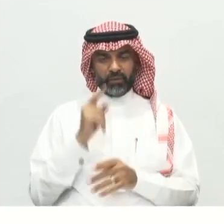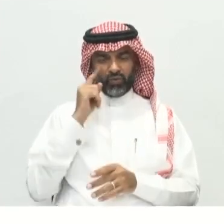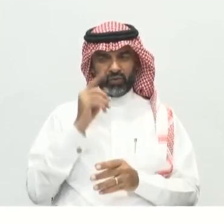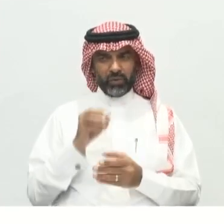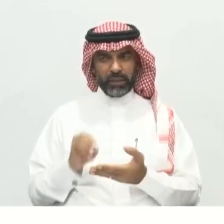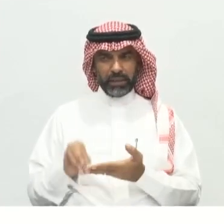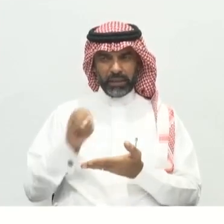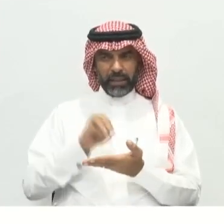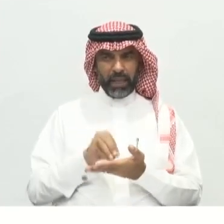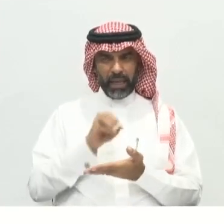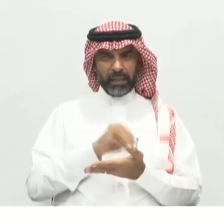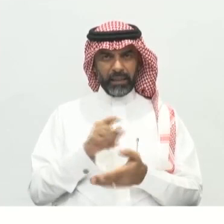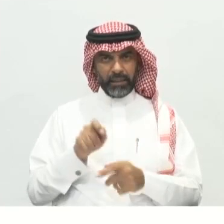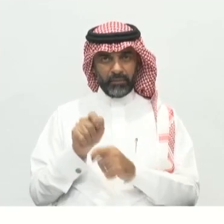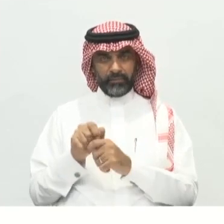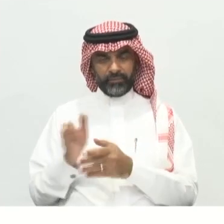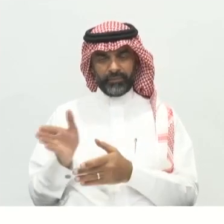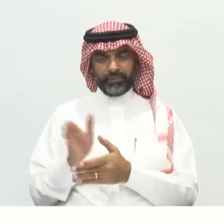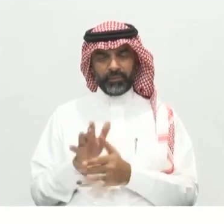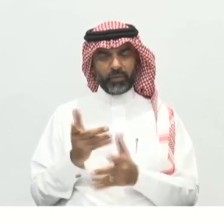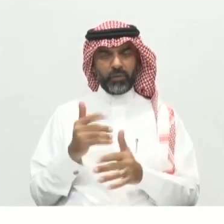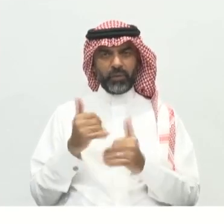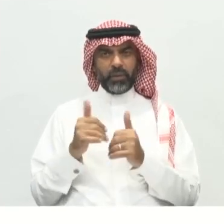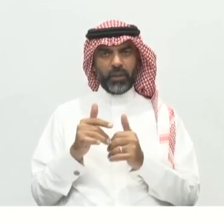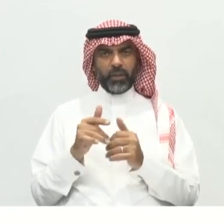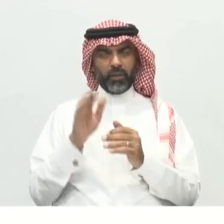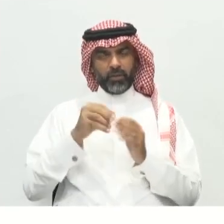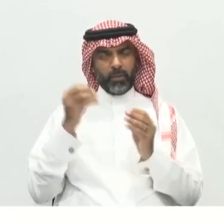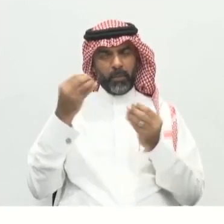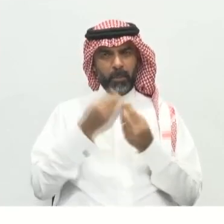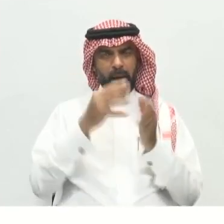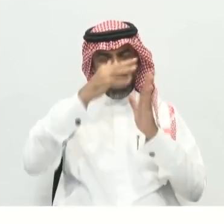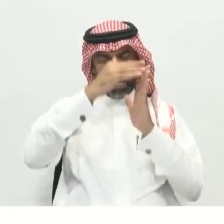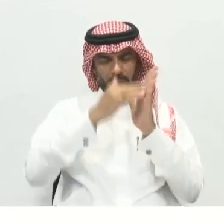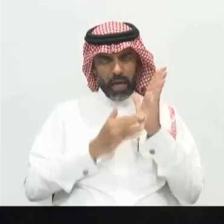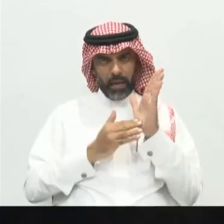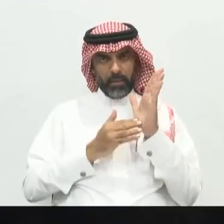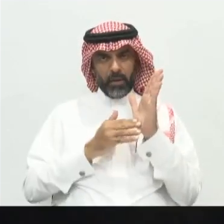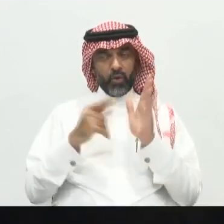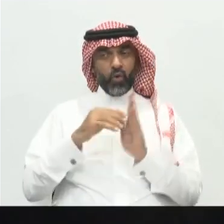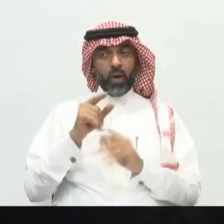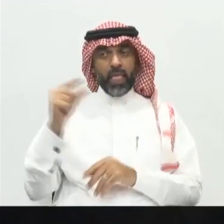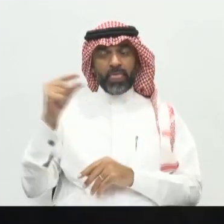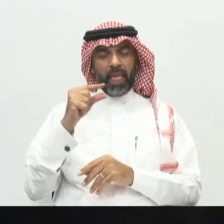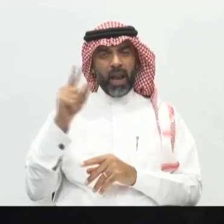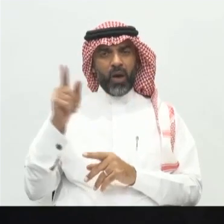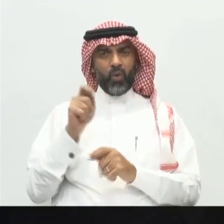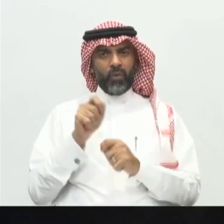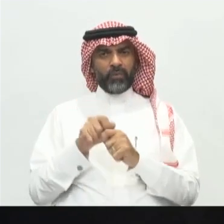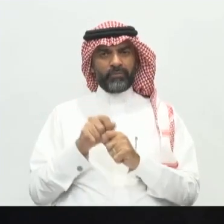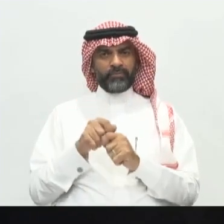سنقوم بتوليدها عن طريق وضعه في قائمه الداله التي سنستخدمها للتوليد وتعرفنا عليها في الدرس